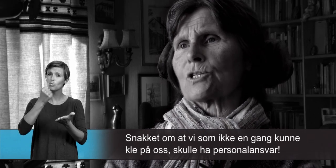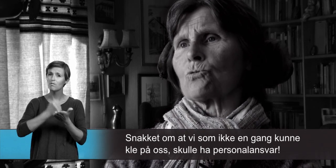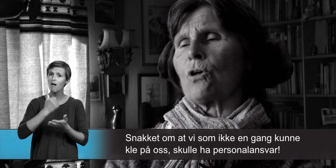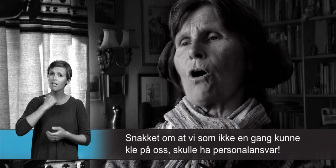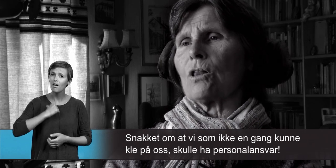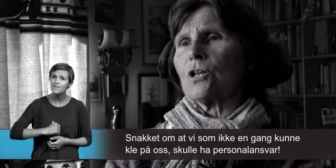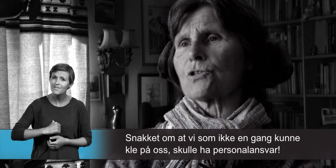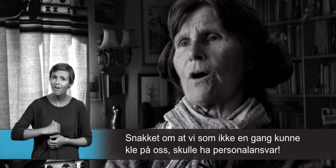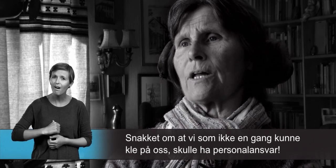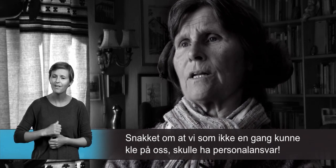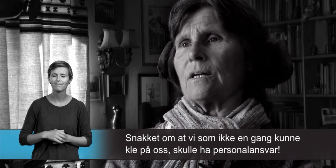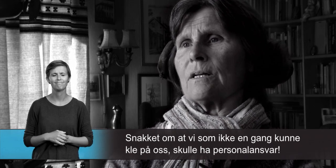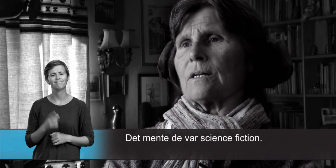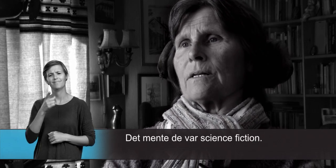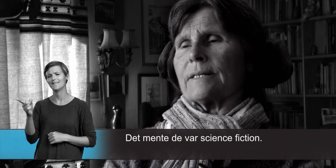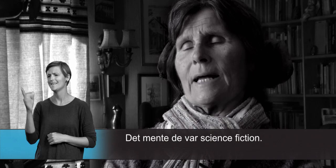vi ha